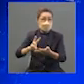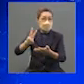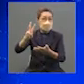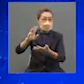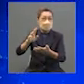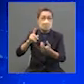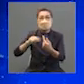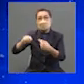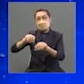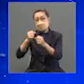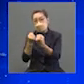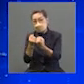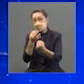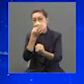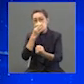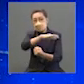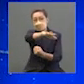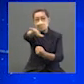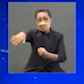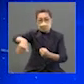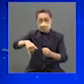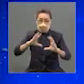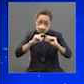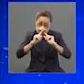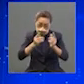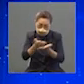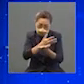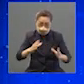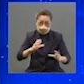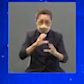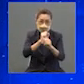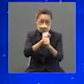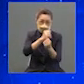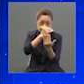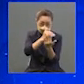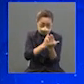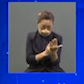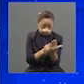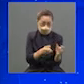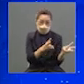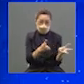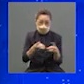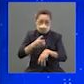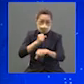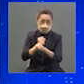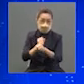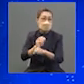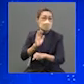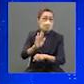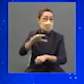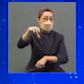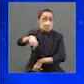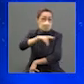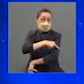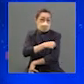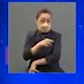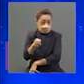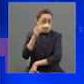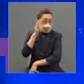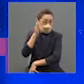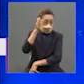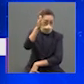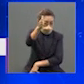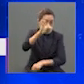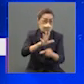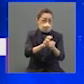โควิด19นะคะเป็นโรคประจำถิ่นกรมการแพทย์กระทรวงสาธารณสุขค่ะร่วมกับคณาจารย์ผู้ทรงคุณวุฒิจากคณะแพทยศาสตร์รา